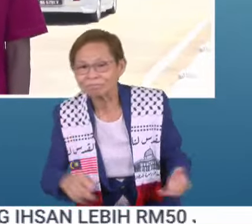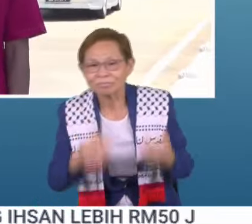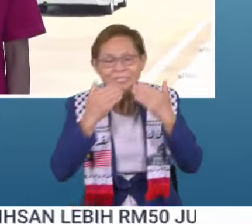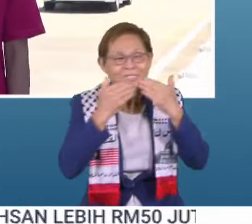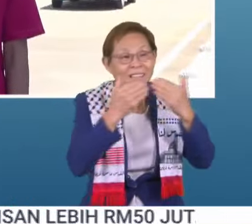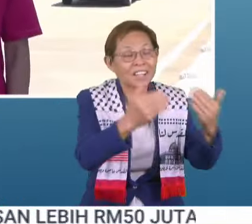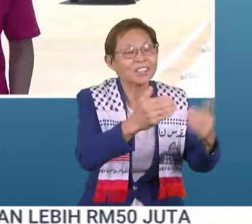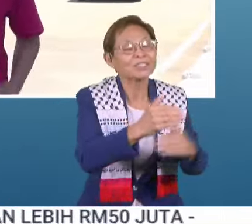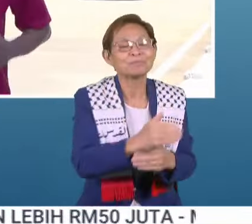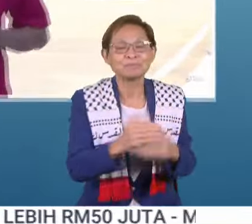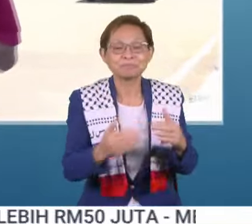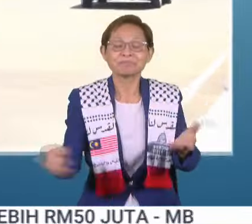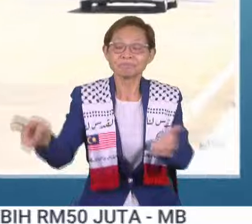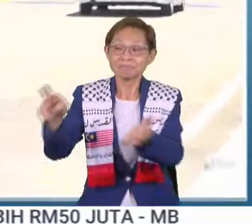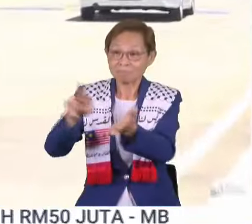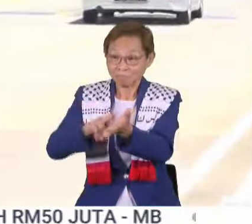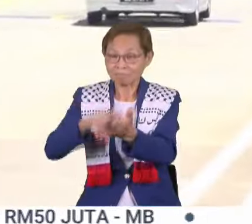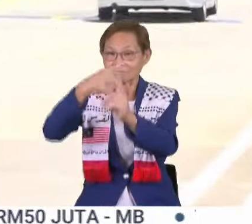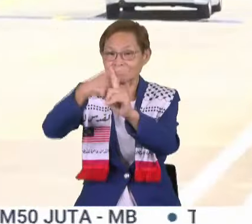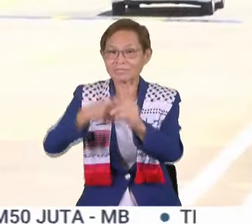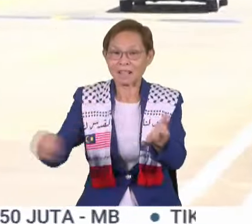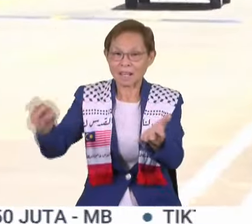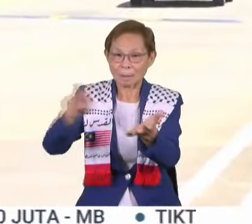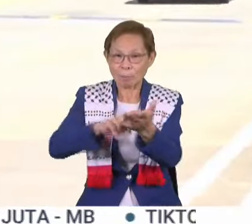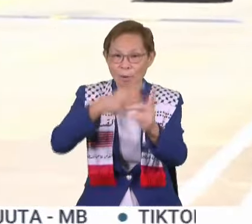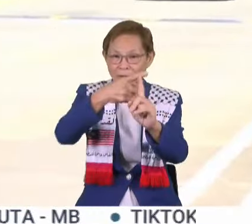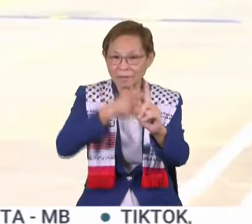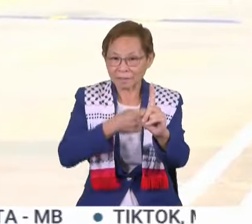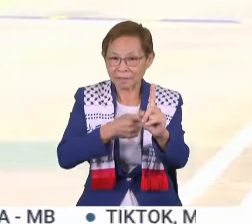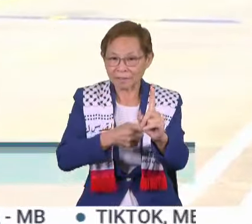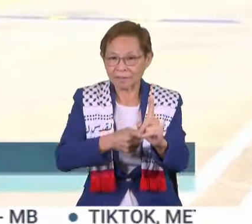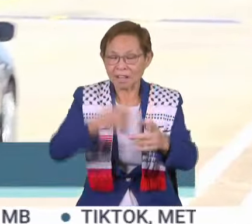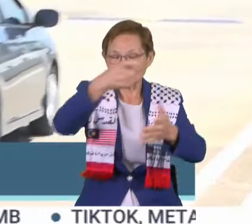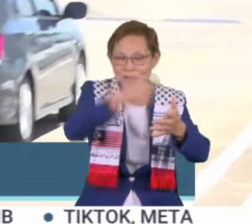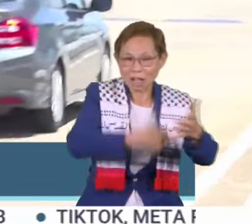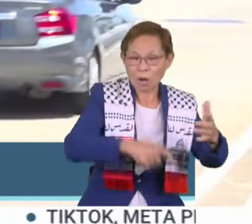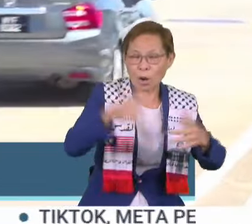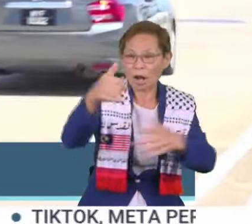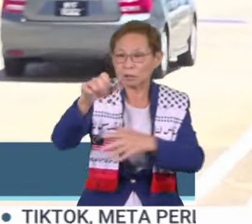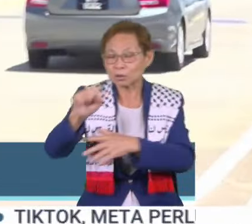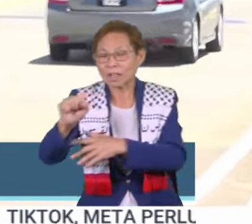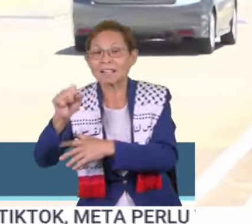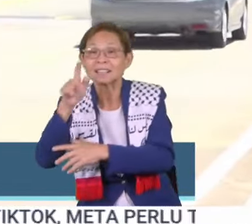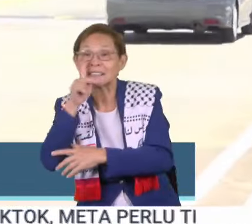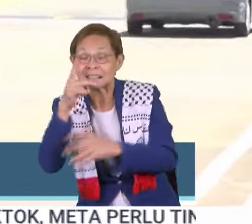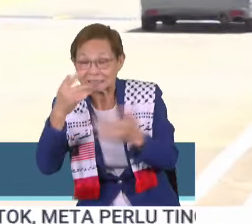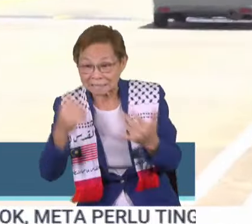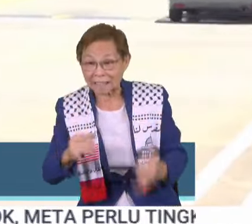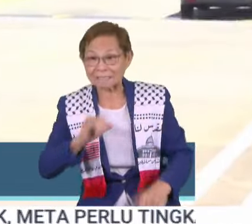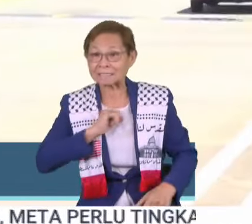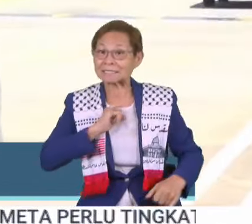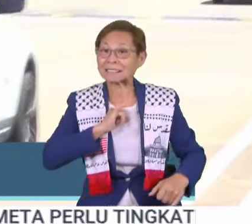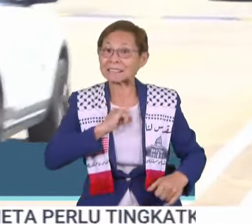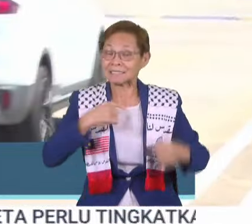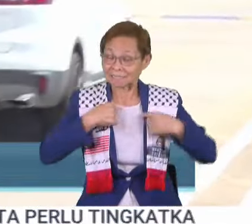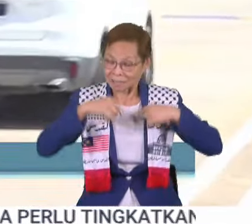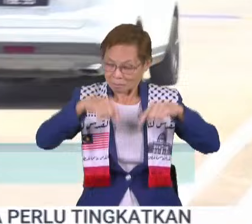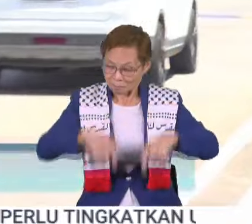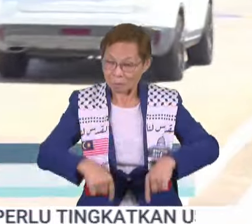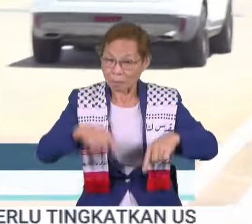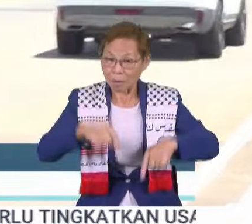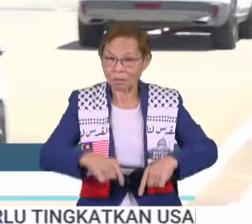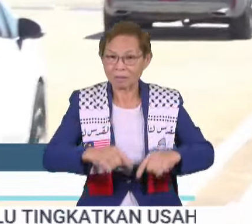Terima kasih Fakhrul dengan laporan dari Plaza Tul Alustar Kedah, dan kini saya berada